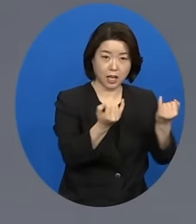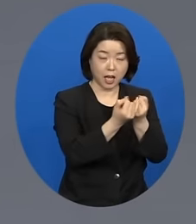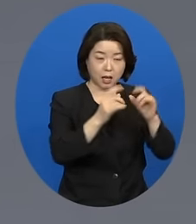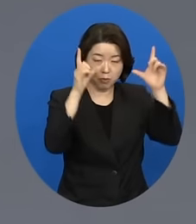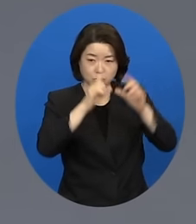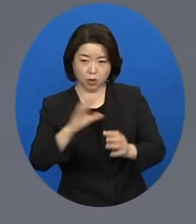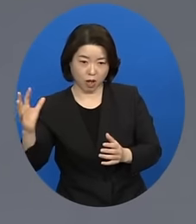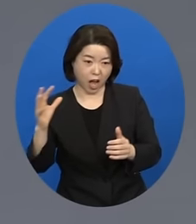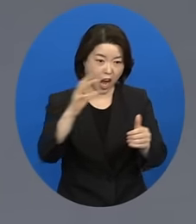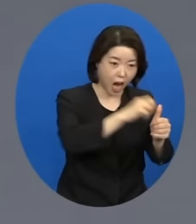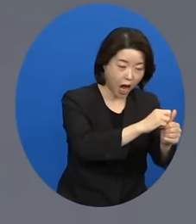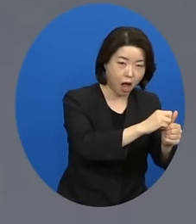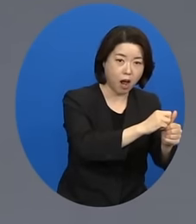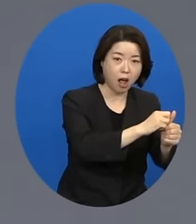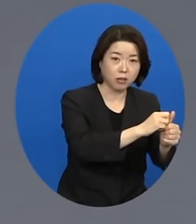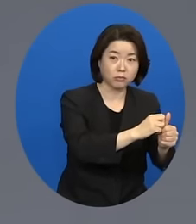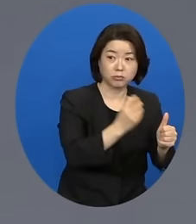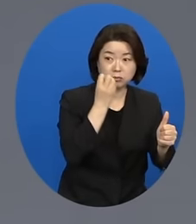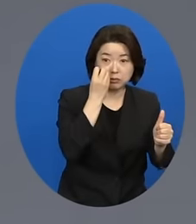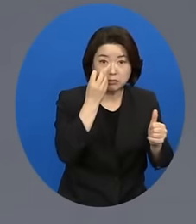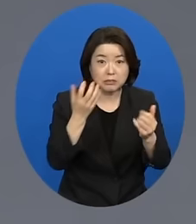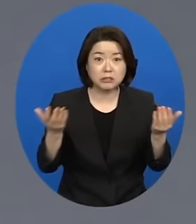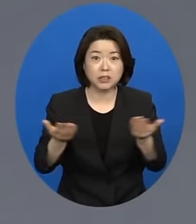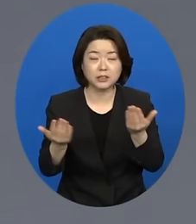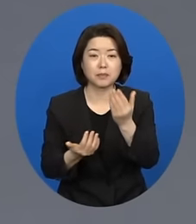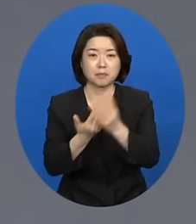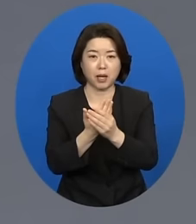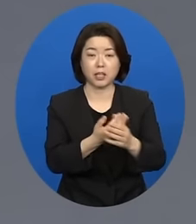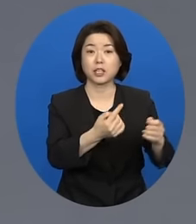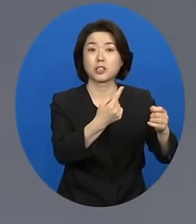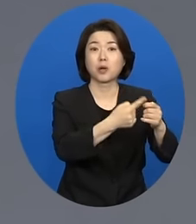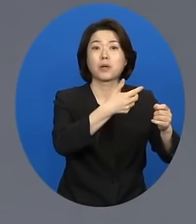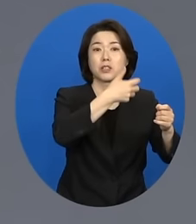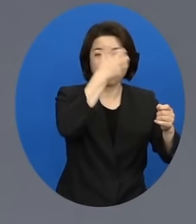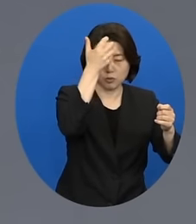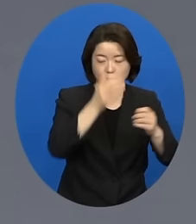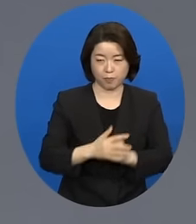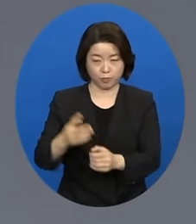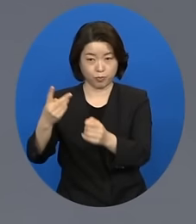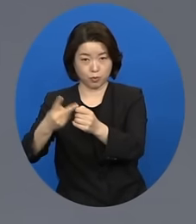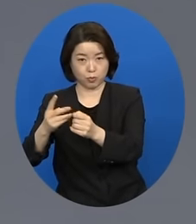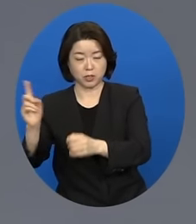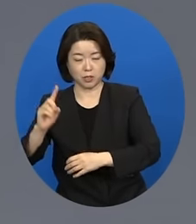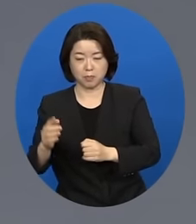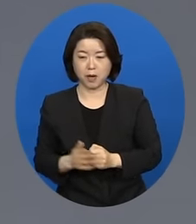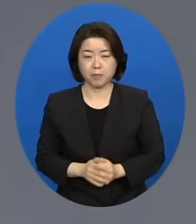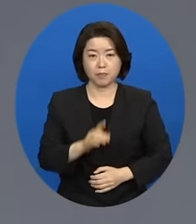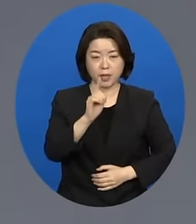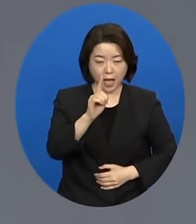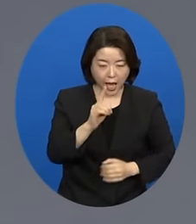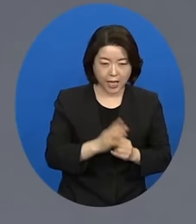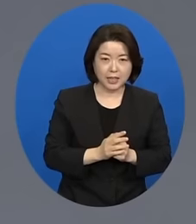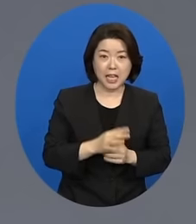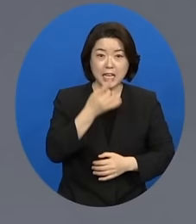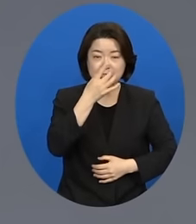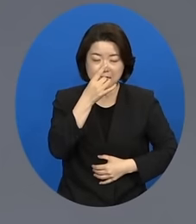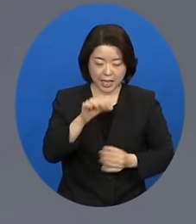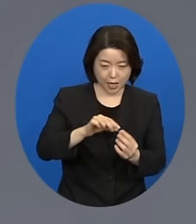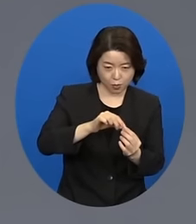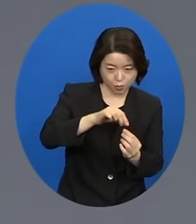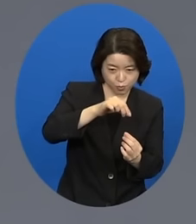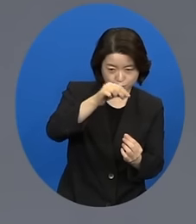그런 기괴한 일이 펼쳐진 것이죠. 이것이 첫 번째 꿈이었어요. 두 번째 꿈은 한 이삭에서 아주 충실한 이삭이